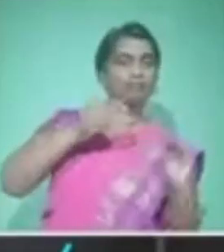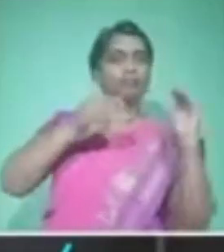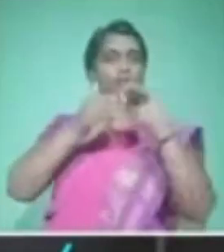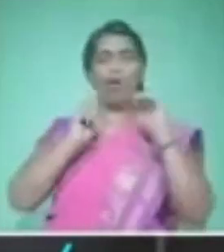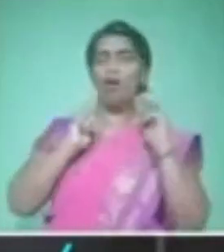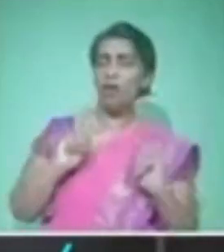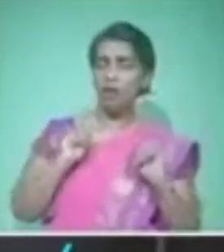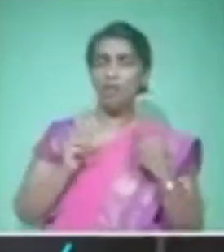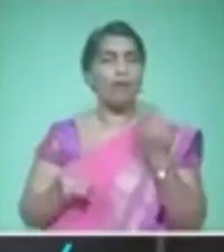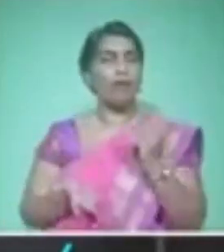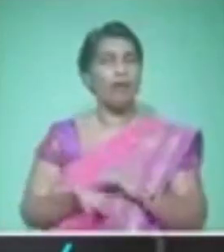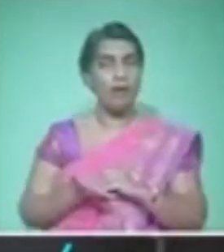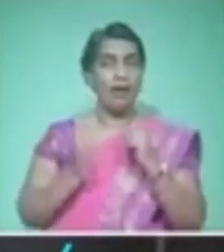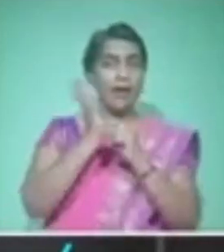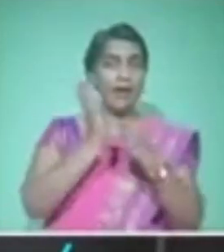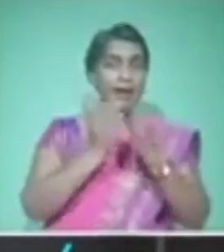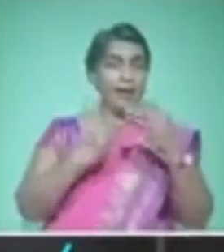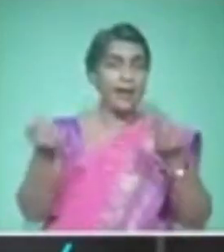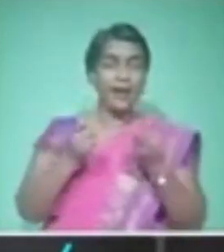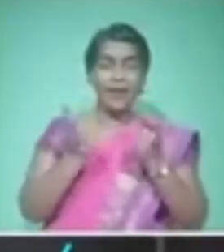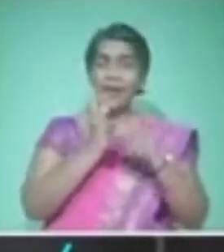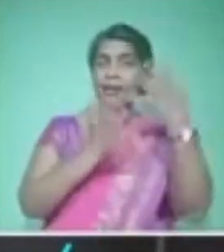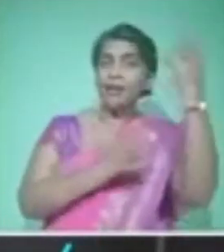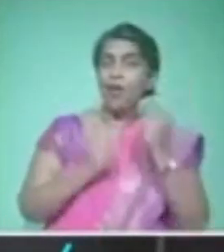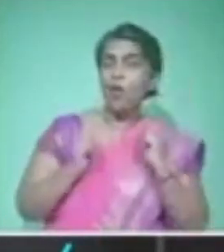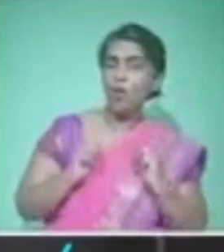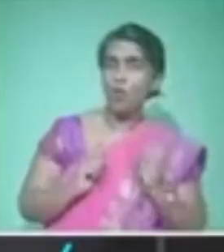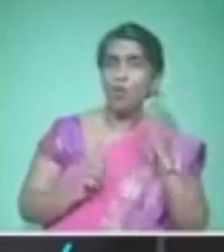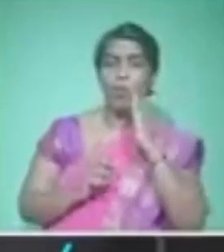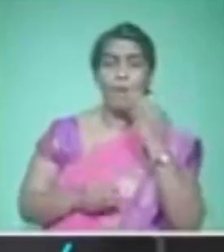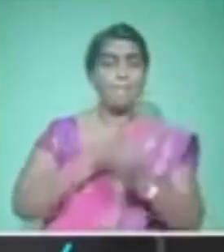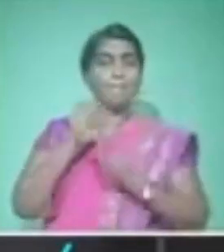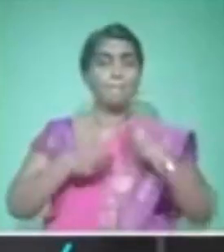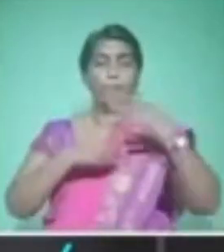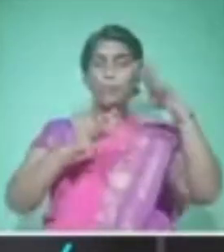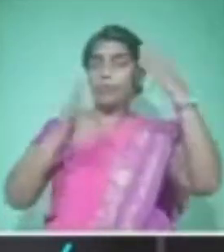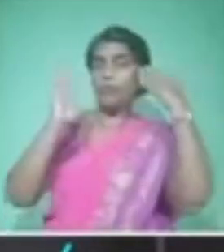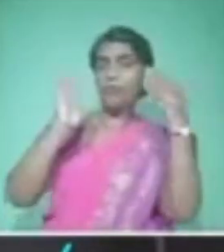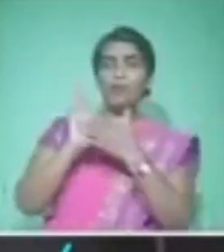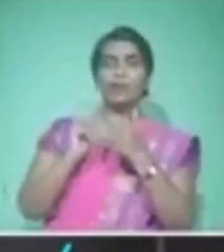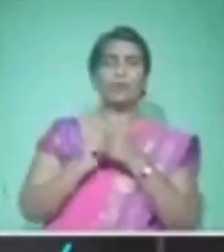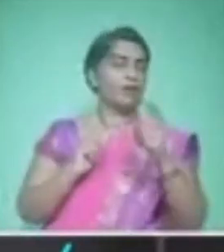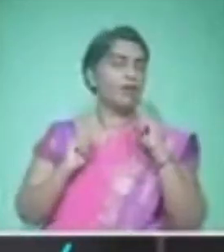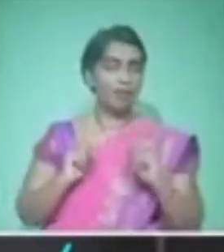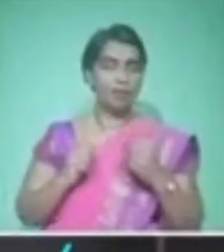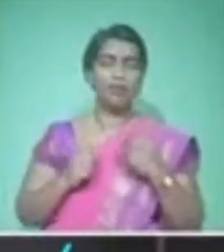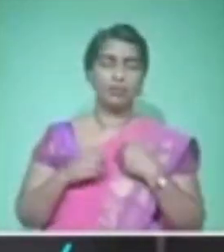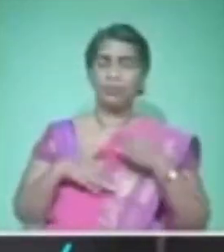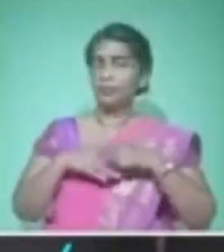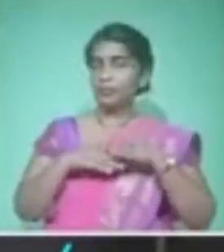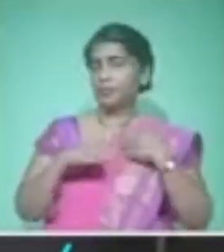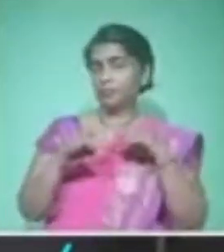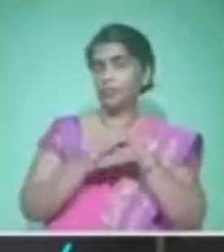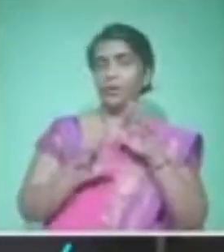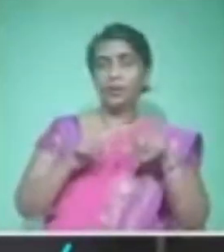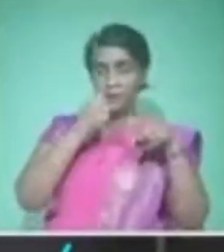අපි නැවතත් ණය වෙළඳපොළට යන්නේ? කොහොමද අපි විදේශ ආයෝජන ආකර්ෂණය කරන එකට තමයි අපි මුහුණ දෙන්න ඕනේ.